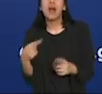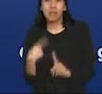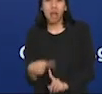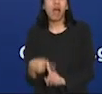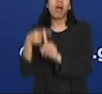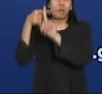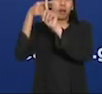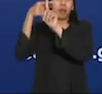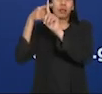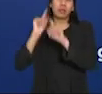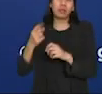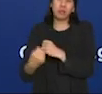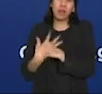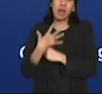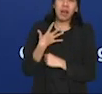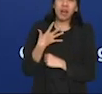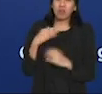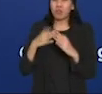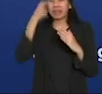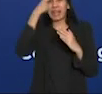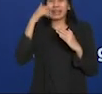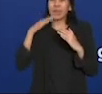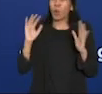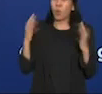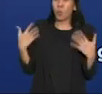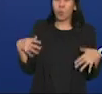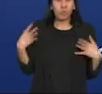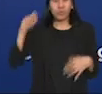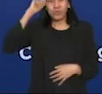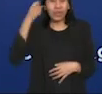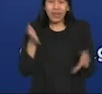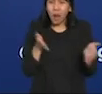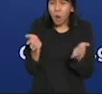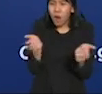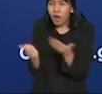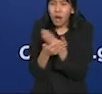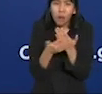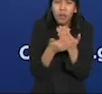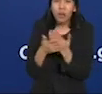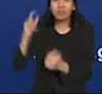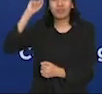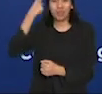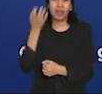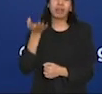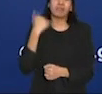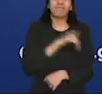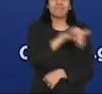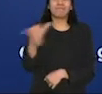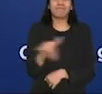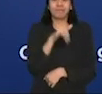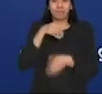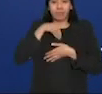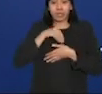ini akan sangat membebani kapasitas rumah sakit yang ada Oleh karena itu Mari bersama-sama kita tingkatkan imunitas